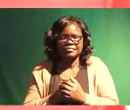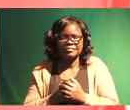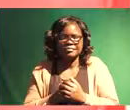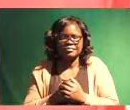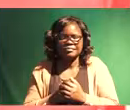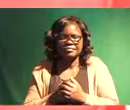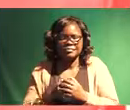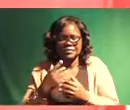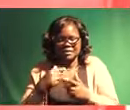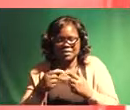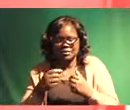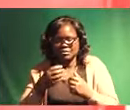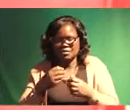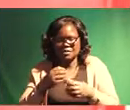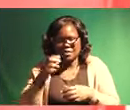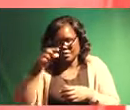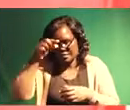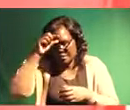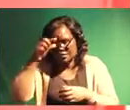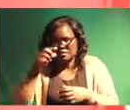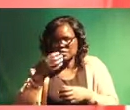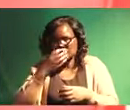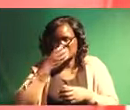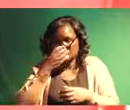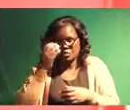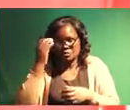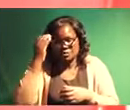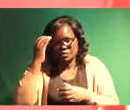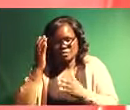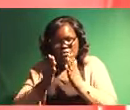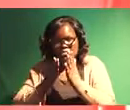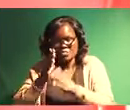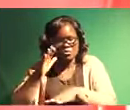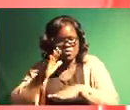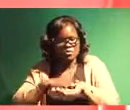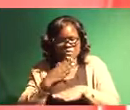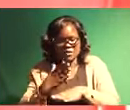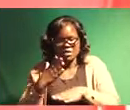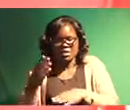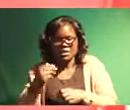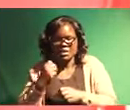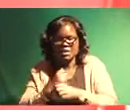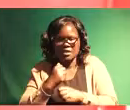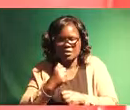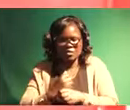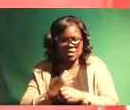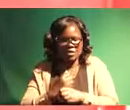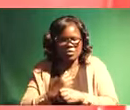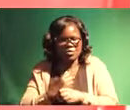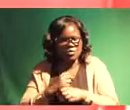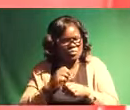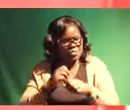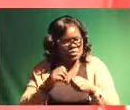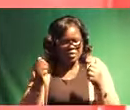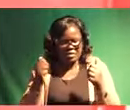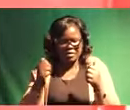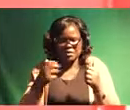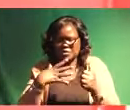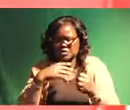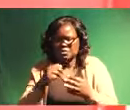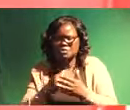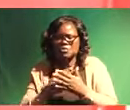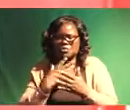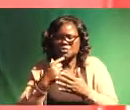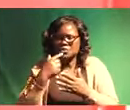mheshimiwa William Ruto na mjue anawapangia mambo mema na kasi itaweza kutendeka. Kwa hivyo